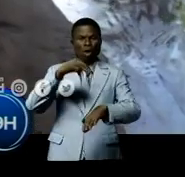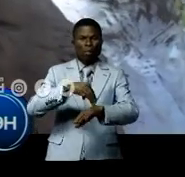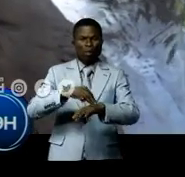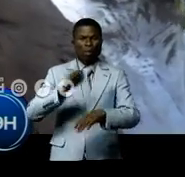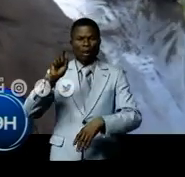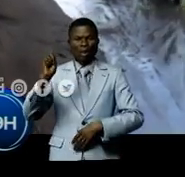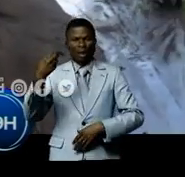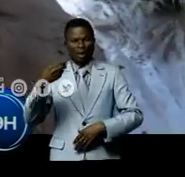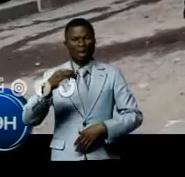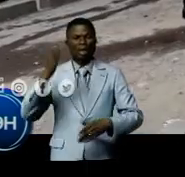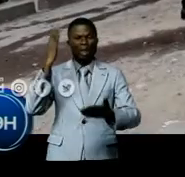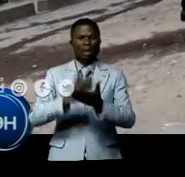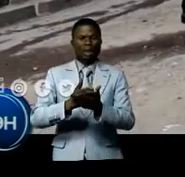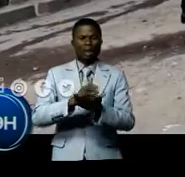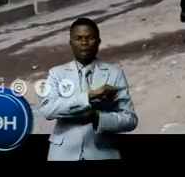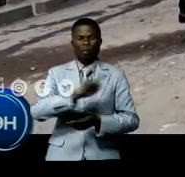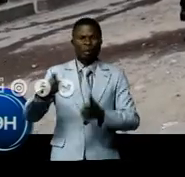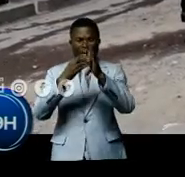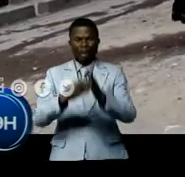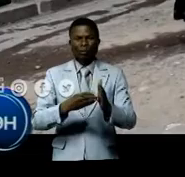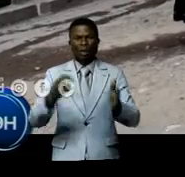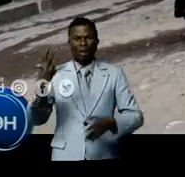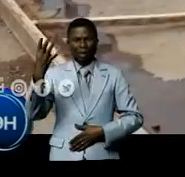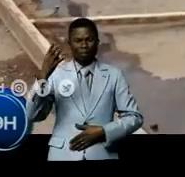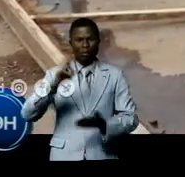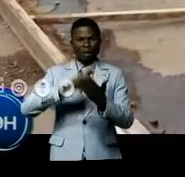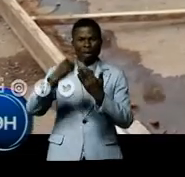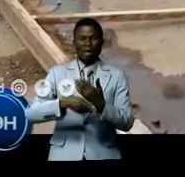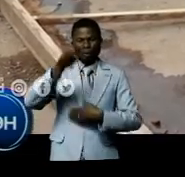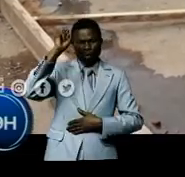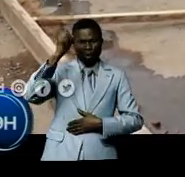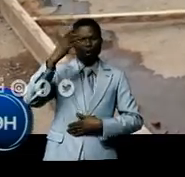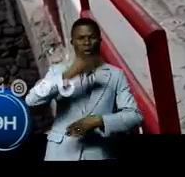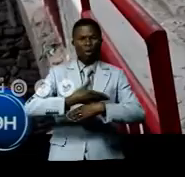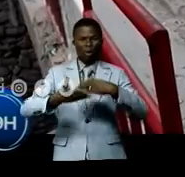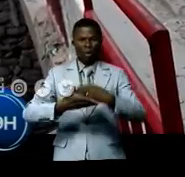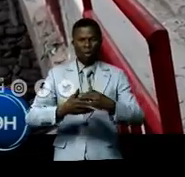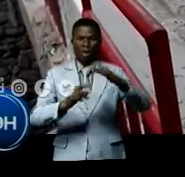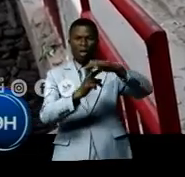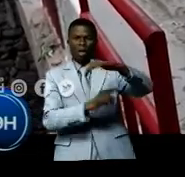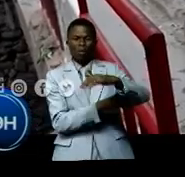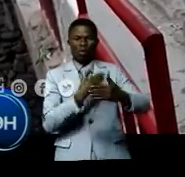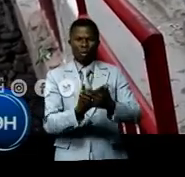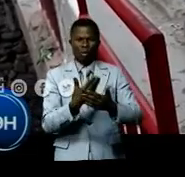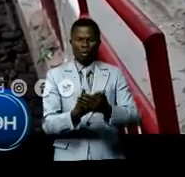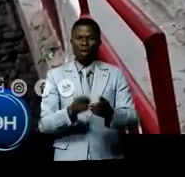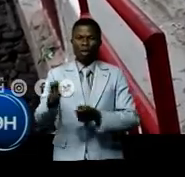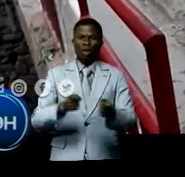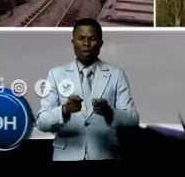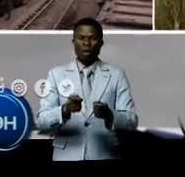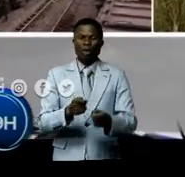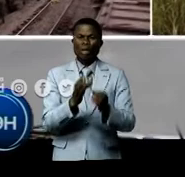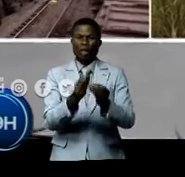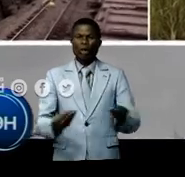démantelé en 1984. Le plan prioritaire prévoit aussi la construction de ponts d'urgence, la meilleure gestion des retombées